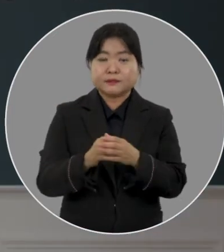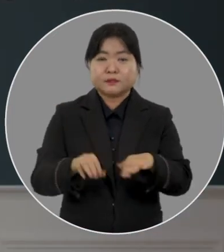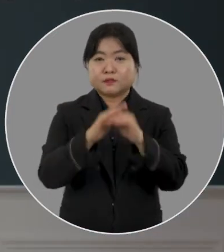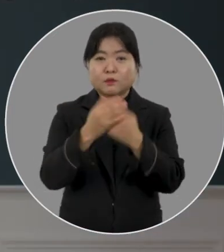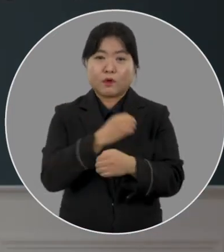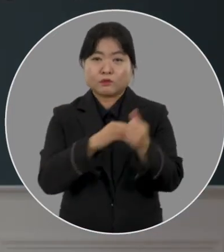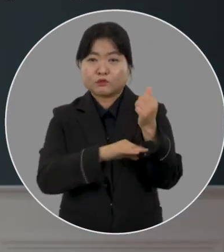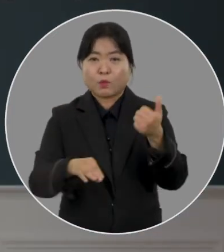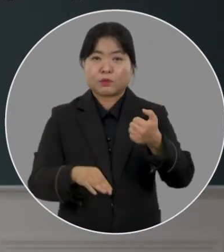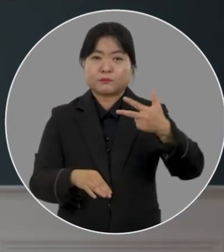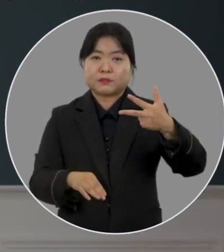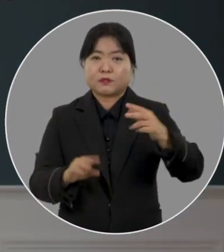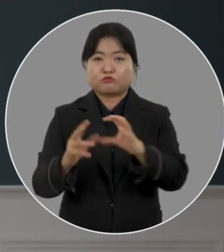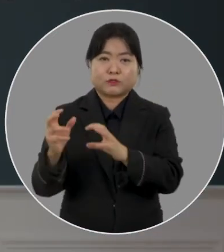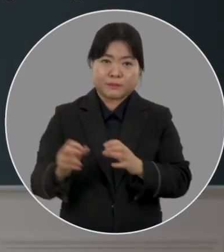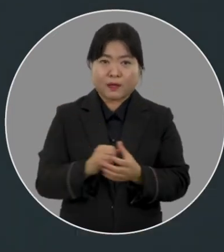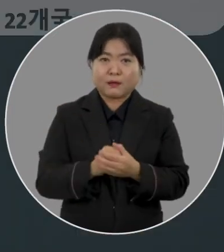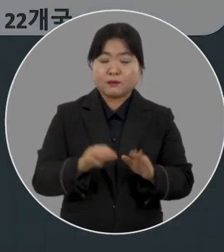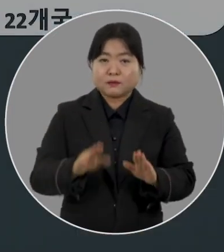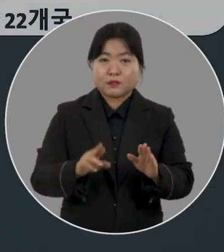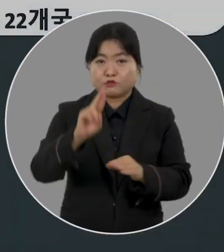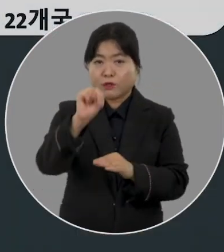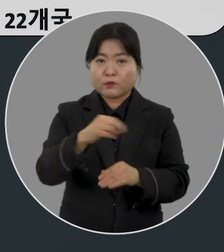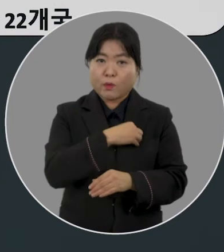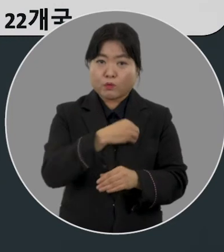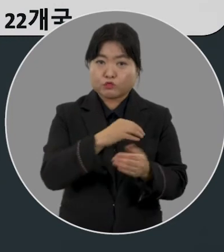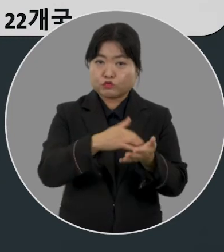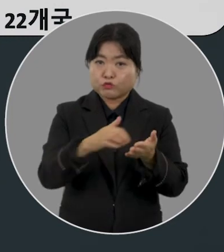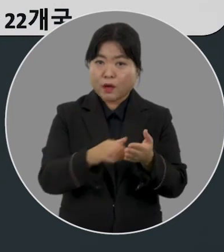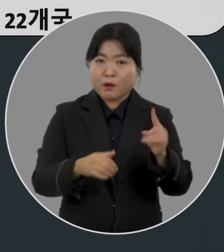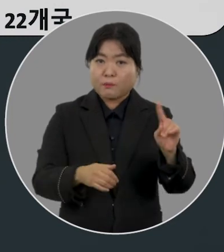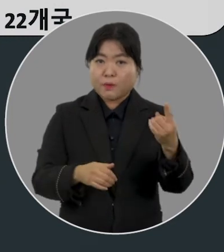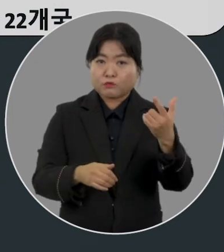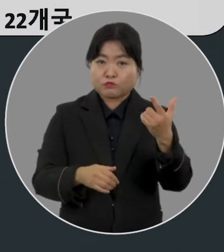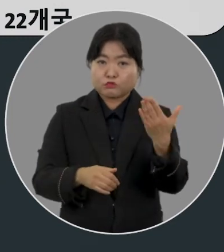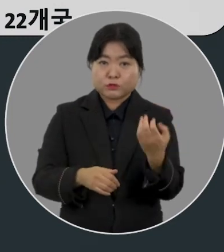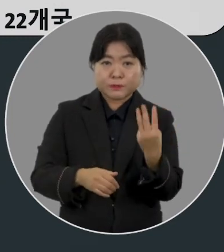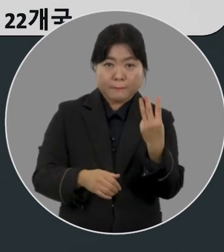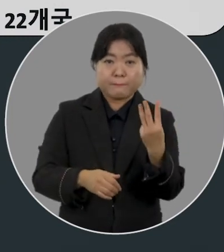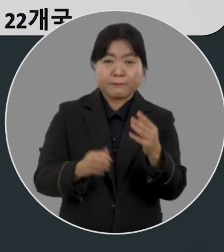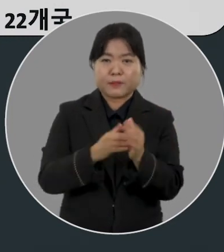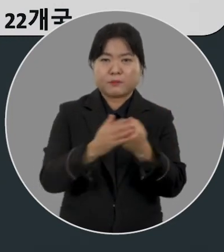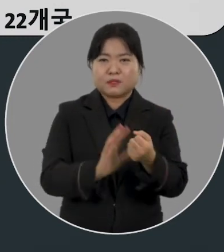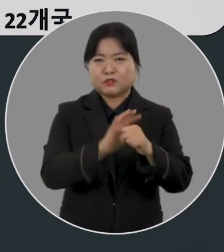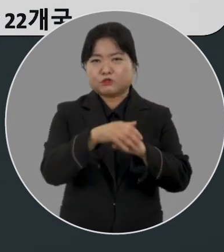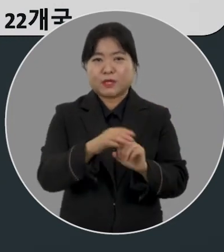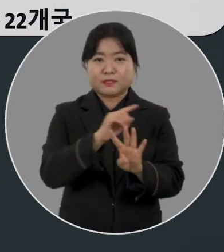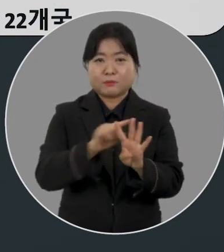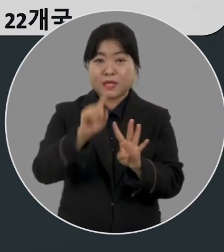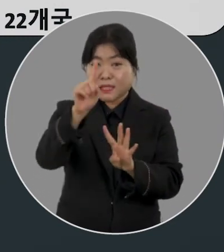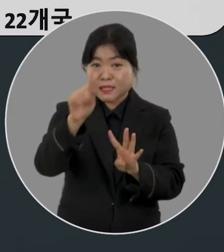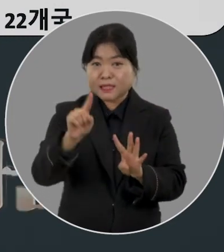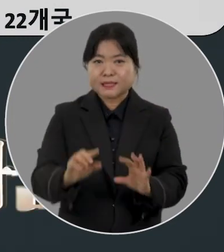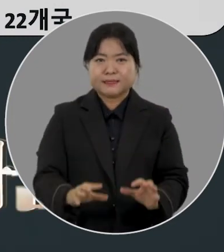정회원국 기준으로 57개국입니다. 현재 유엔 회원국 수가 193개국이니까 지구촌 4분의